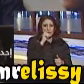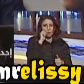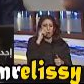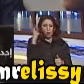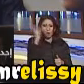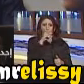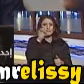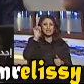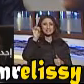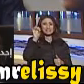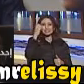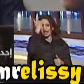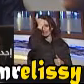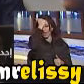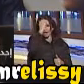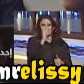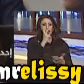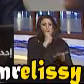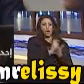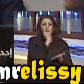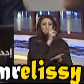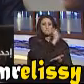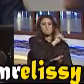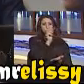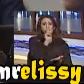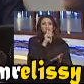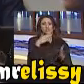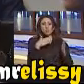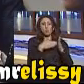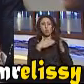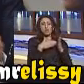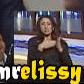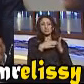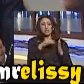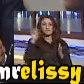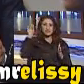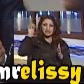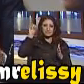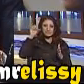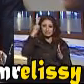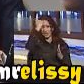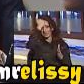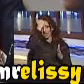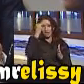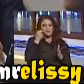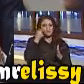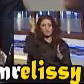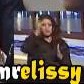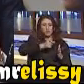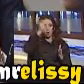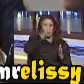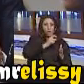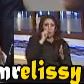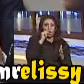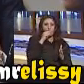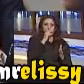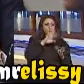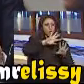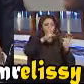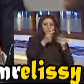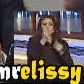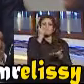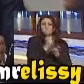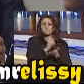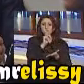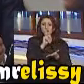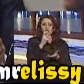التربيه والتعليم. يعني سياده الوزير، لما يكون في 9000 موظف بيعملوا في مركز اداره ابو حماد التعليميه وما خدوش